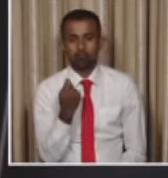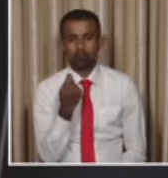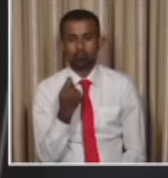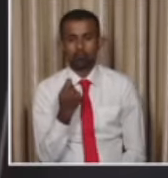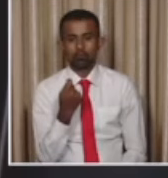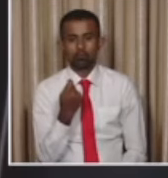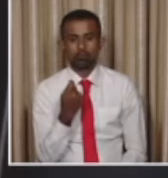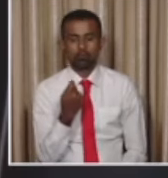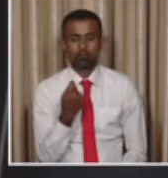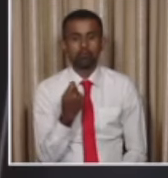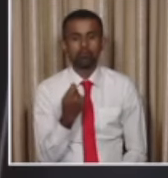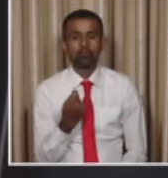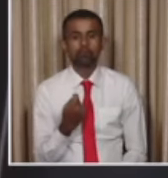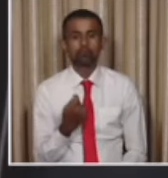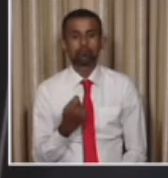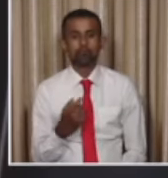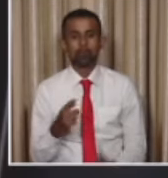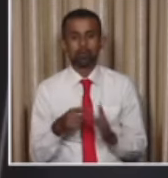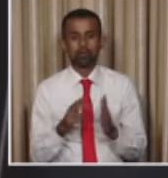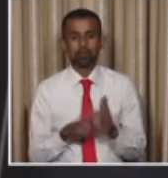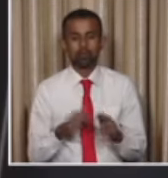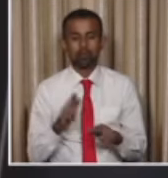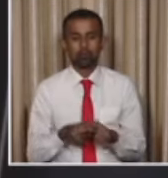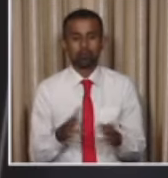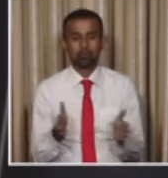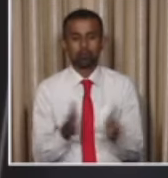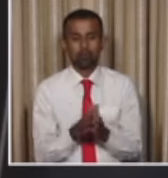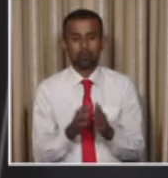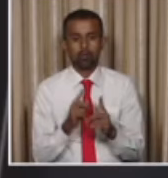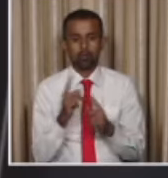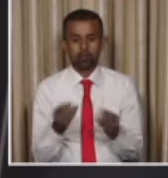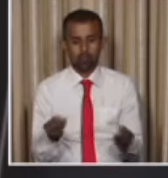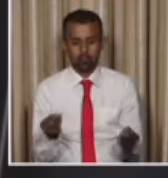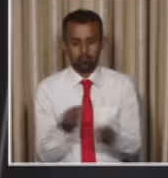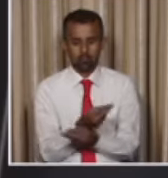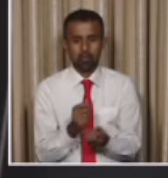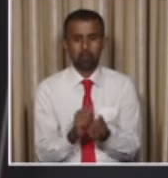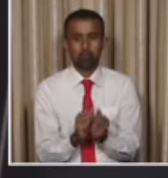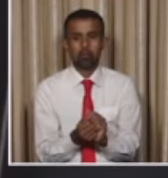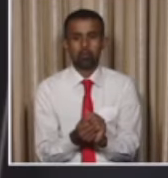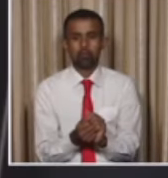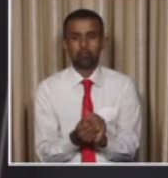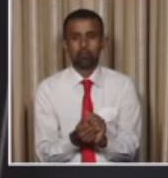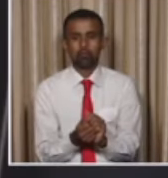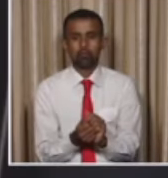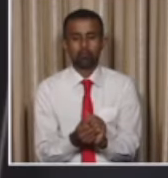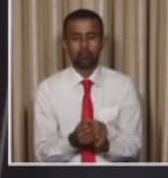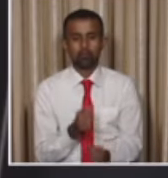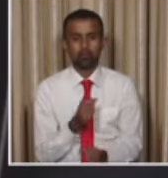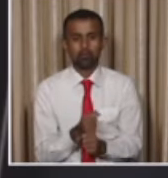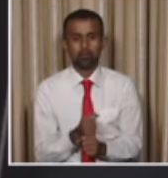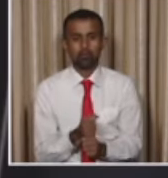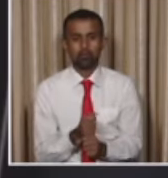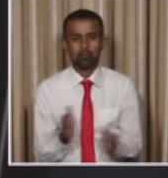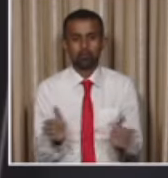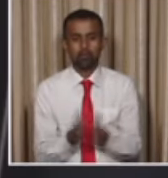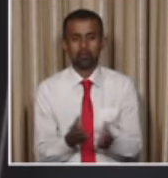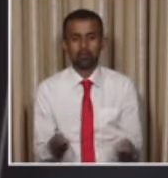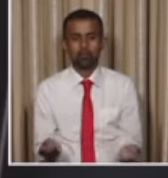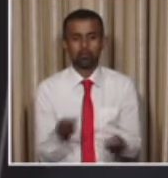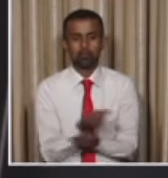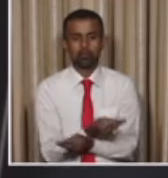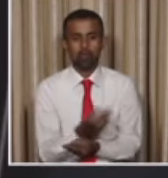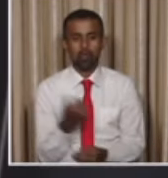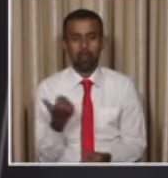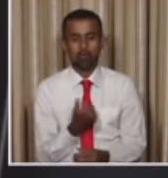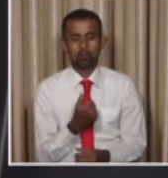තියෙන්නේ ඒක හන්දා IMF එකත් එක්ක කතා කරලා මේ ගිවිසුම වෙනස් කරනවා කියන. එහෙම ආණ්ඩුවක් ගහපු ගිවිසුම